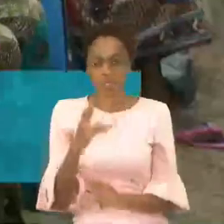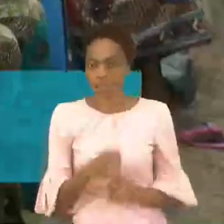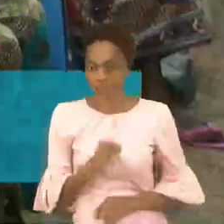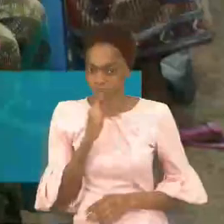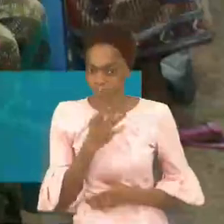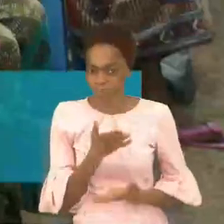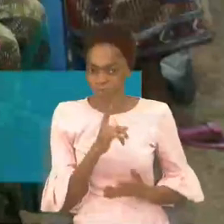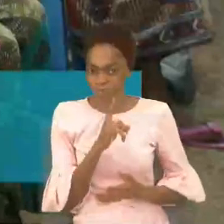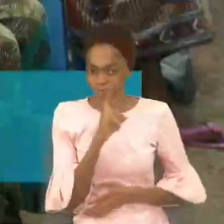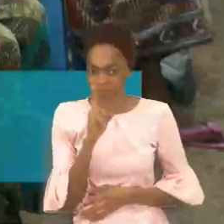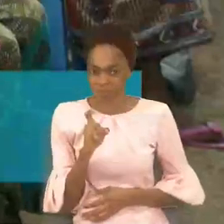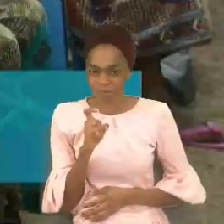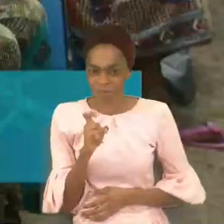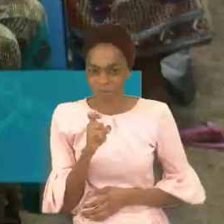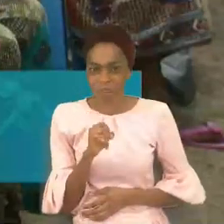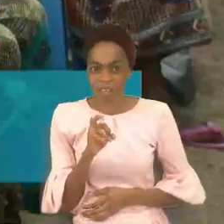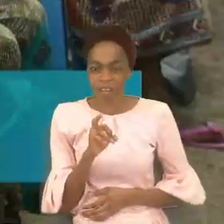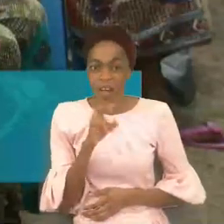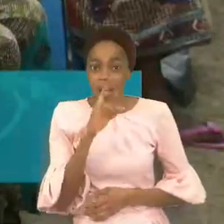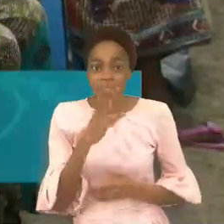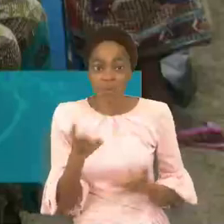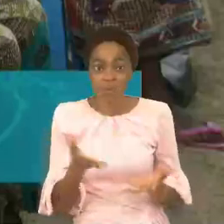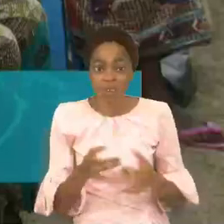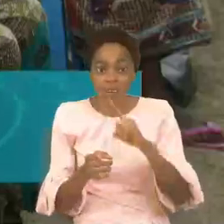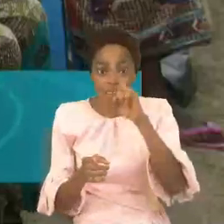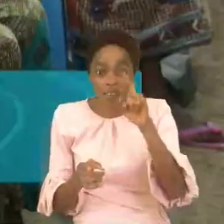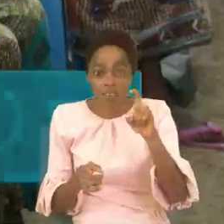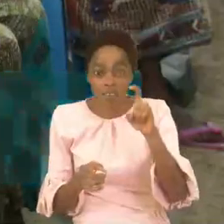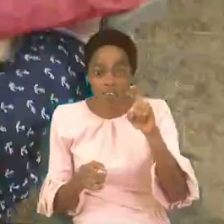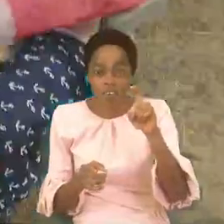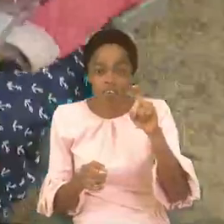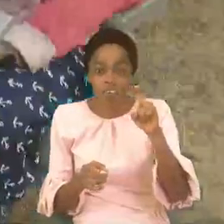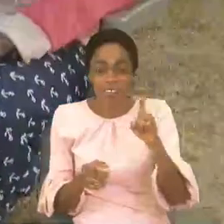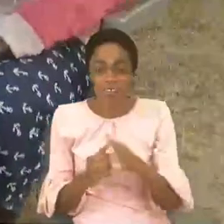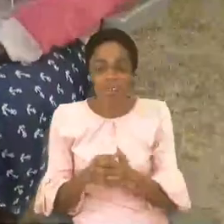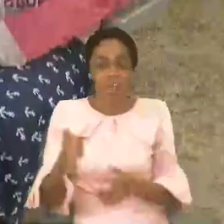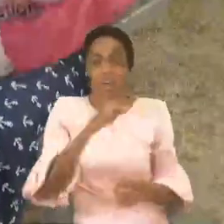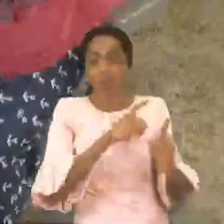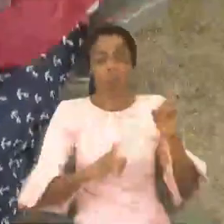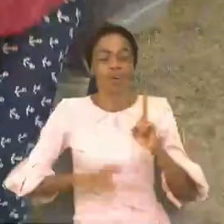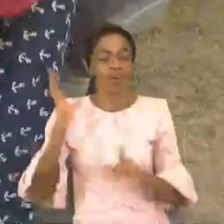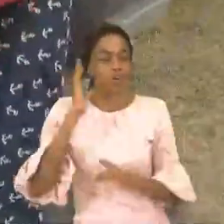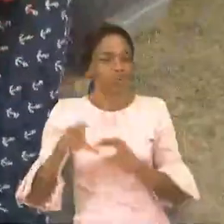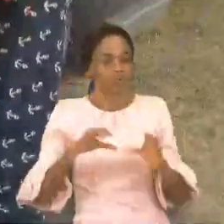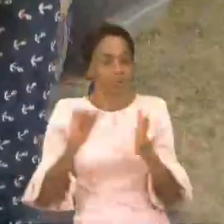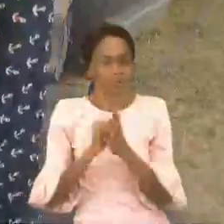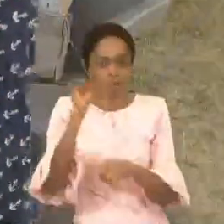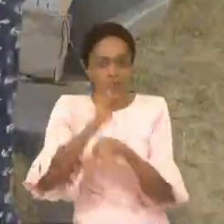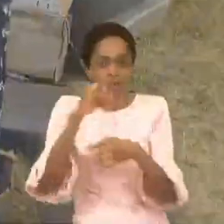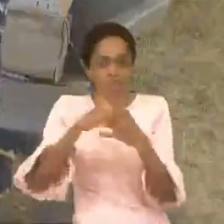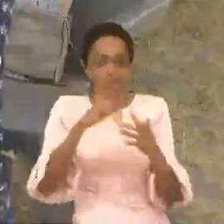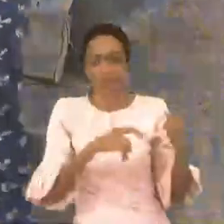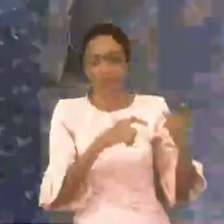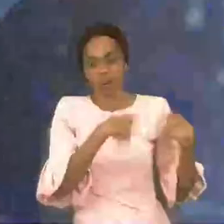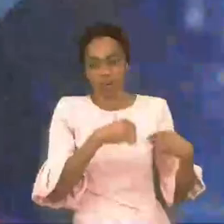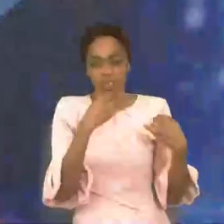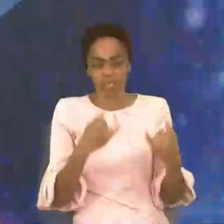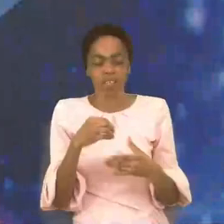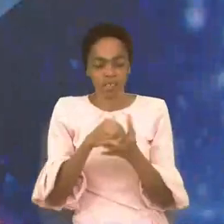Est-ce que tu es là? Je dis, est-ce que tu es là? Le Seigneur le fera, fera cette œuvre dans ta vie